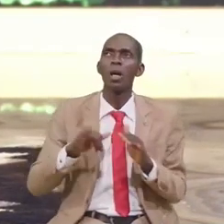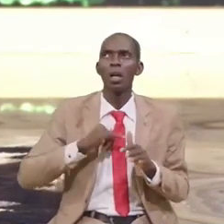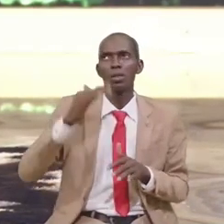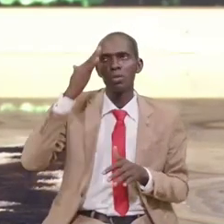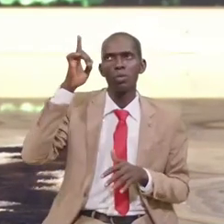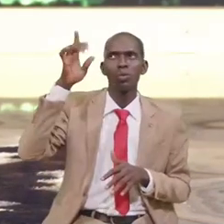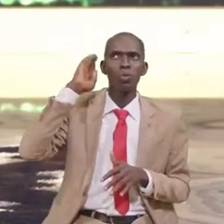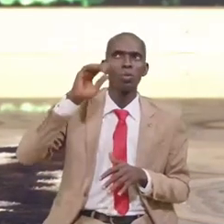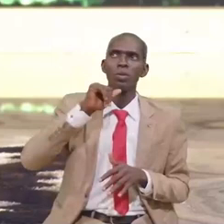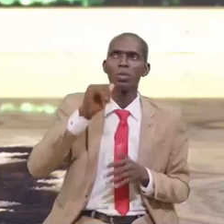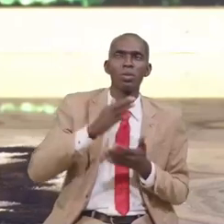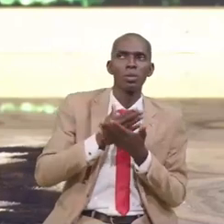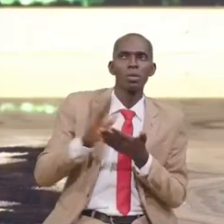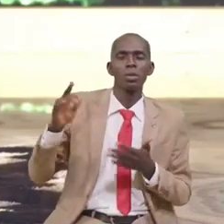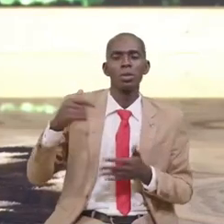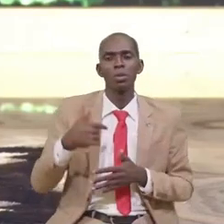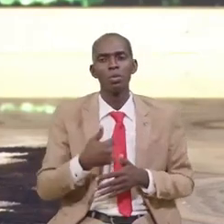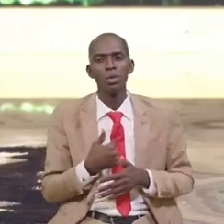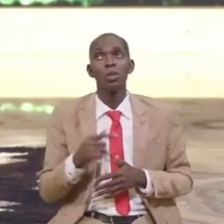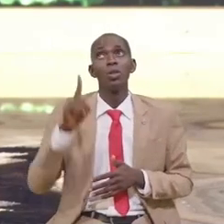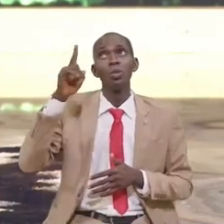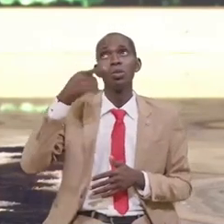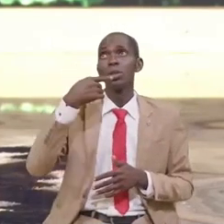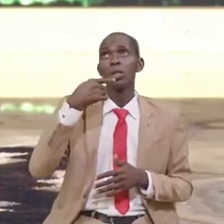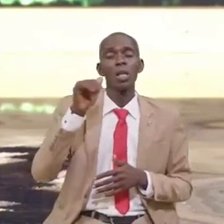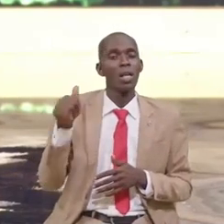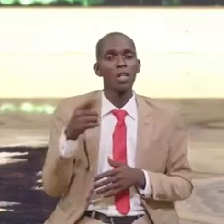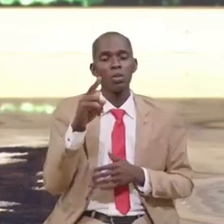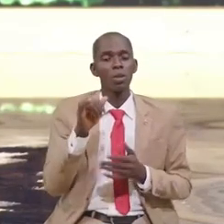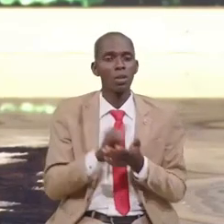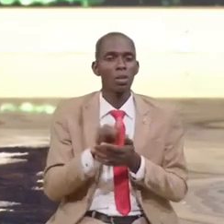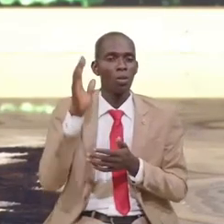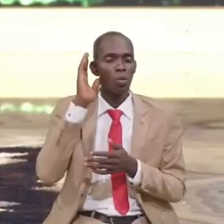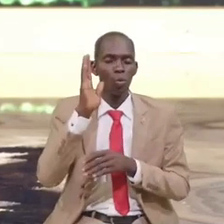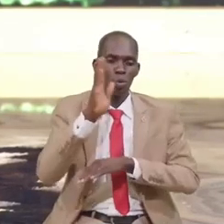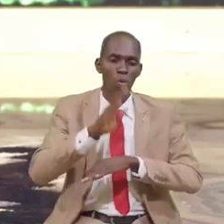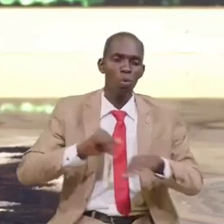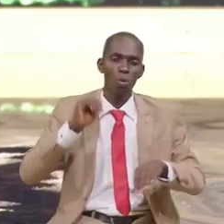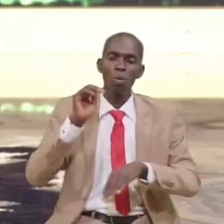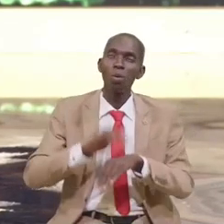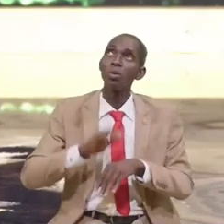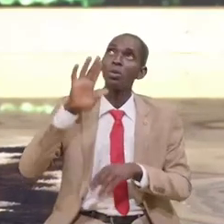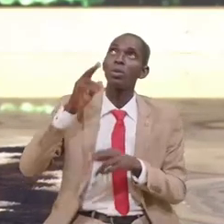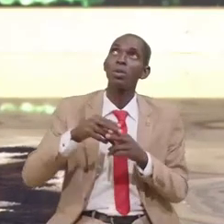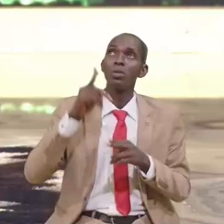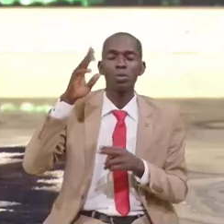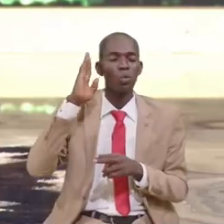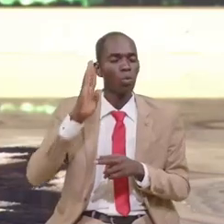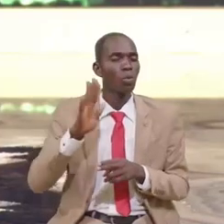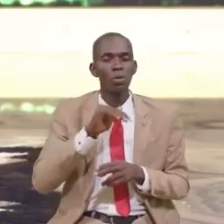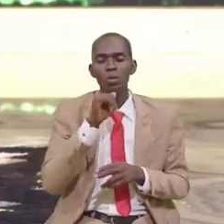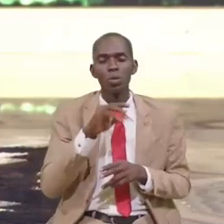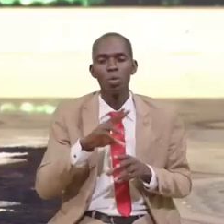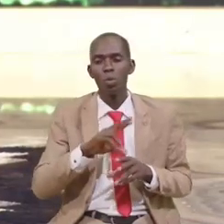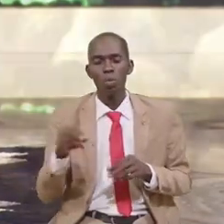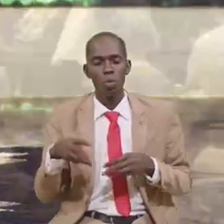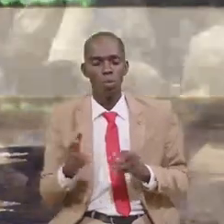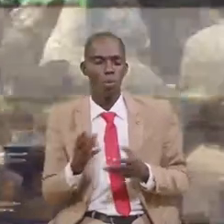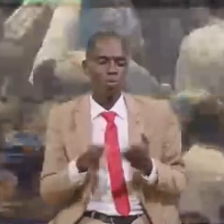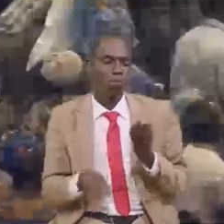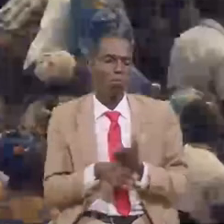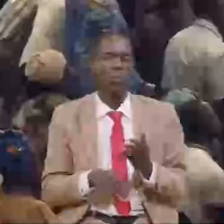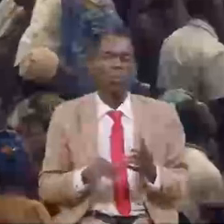me rejeter. Tu as dit que quiconque invoquera le nom du Seigneur, que tu ne vas pas,